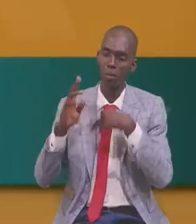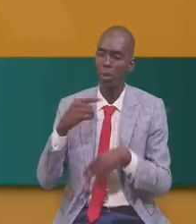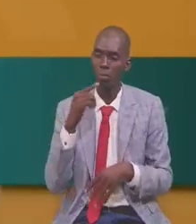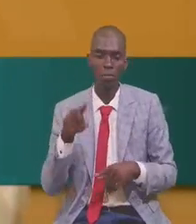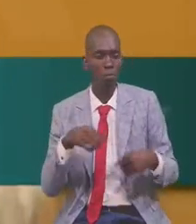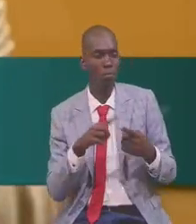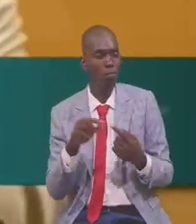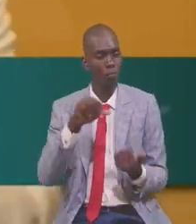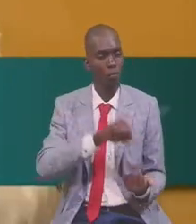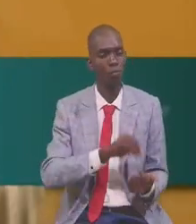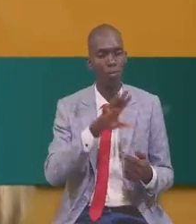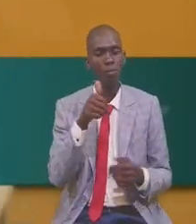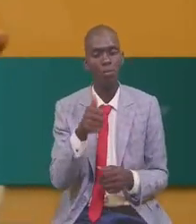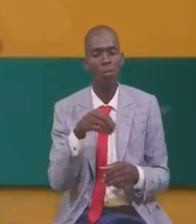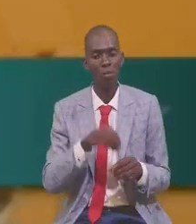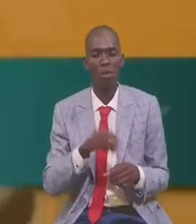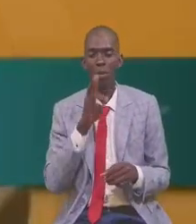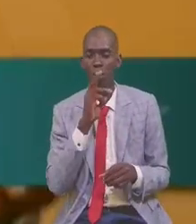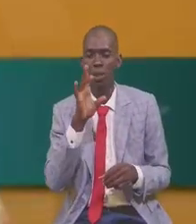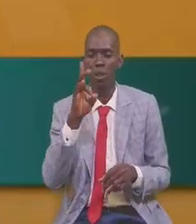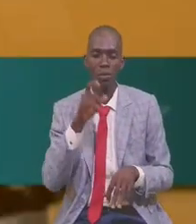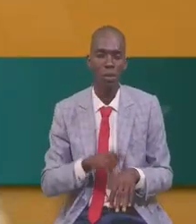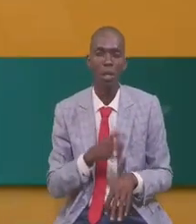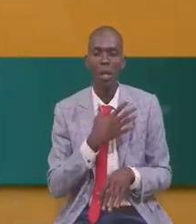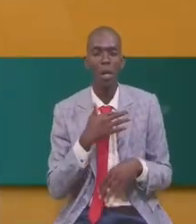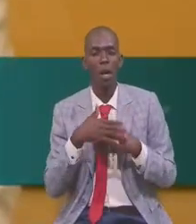reviendra. Après les délibérations,